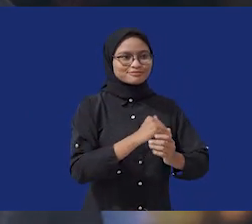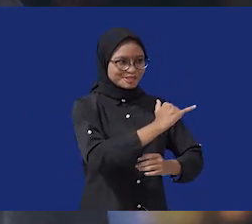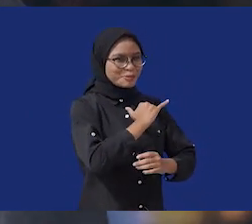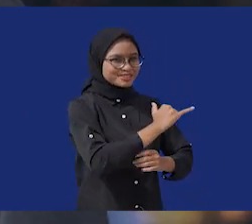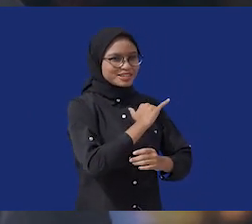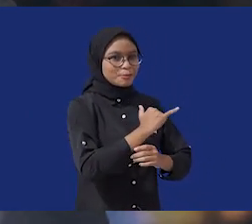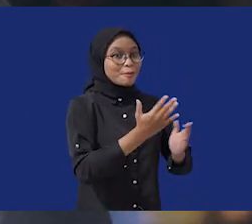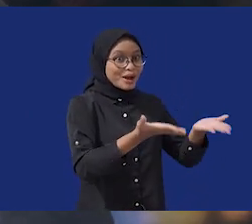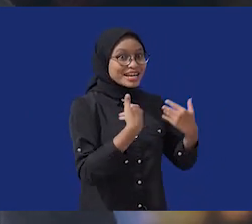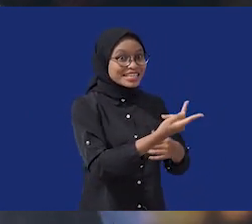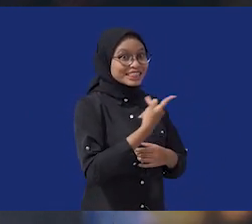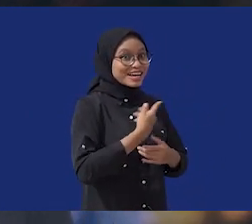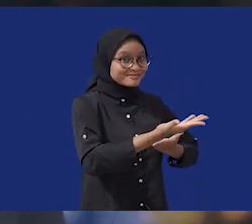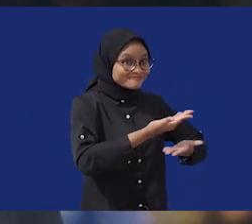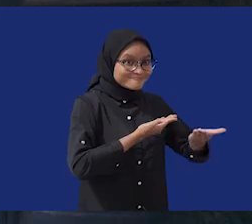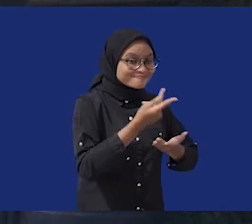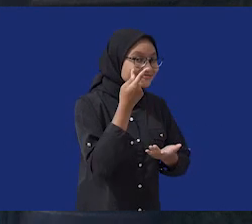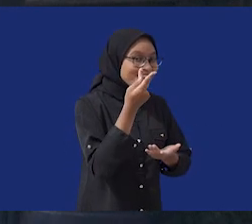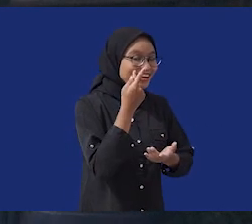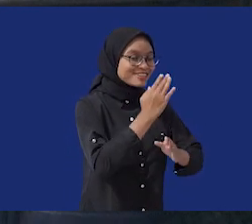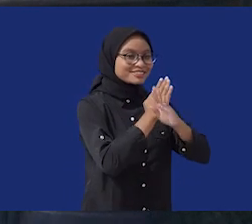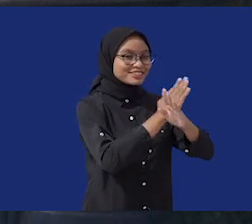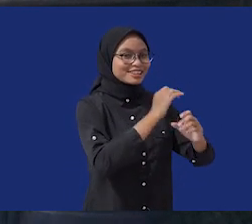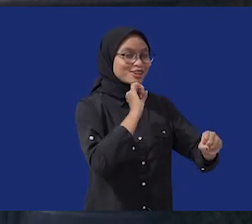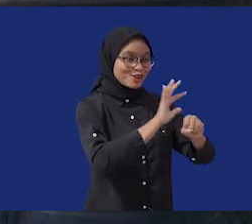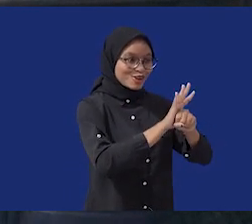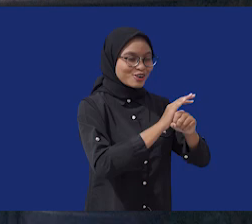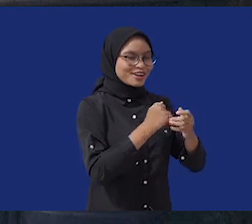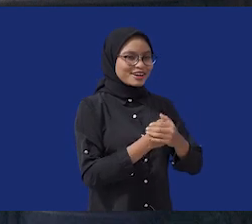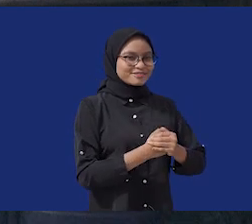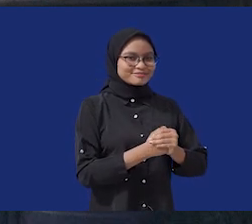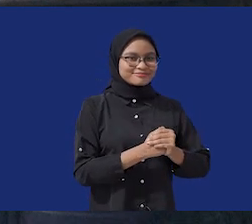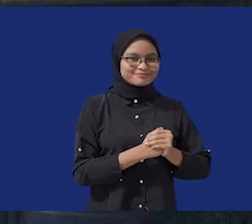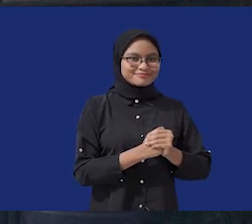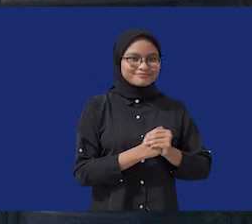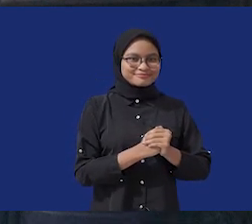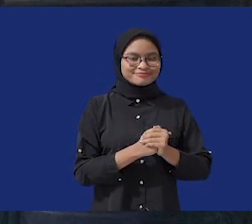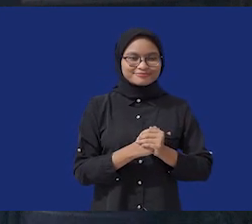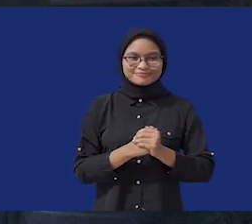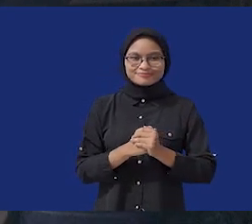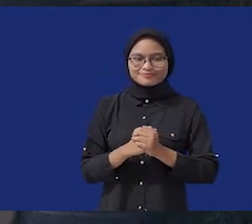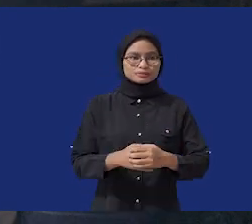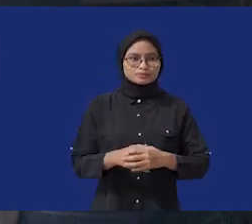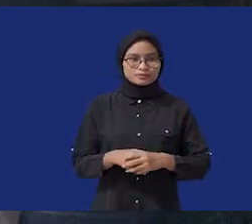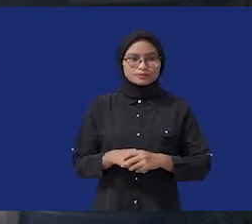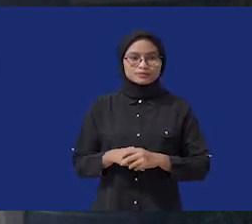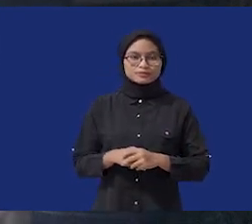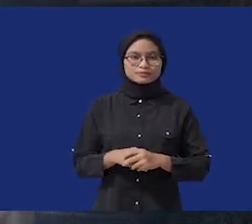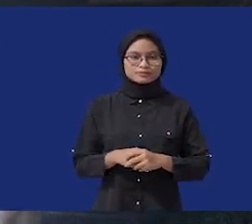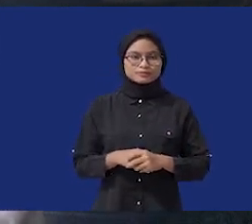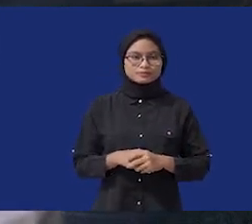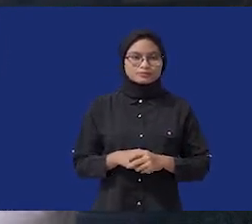Sama-sama. Mari ketong saling jaga, cegah corona. Iya, bapak. Nah, ketong di pasar, udah pasar semua tutup ya. Iya, Ma. Hati-hati di